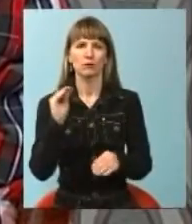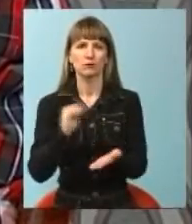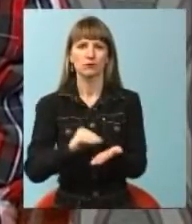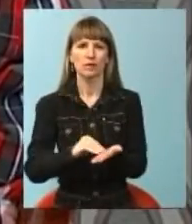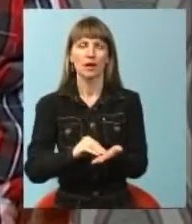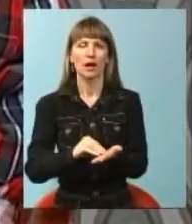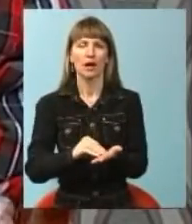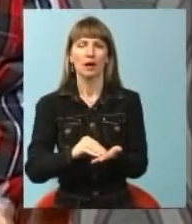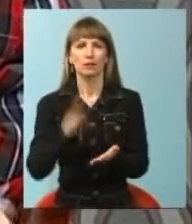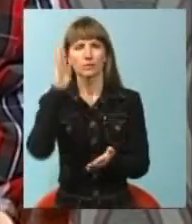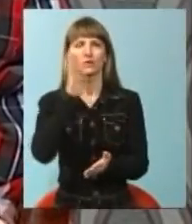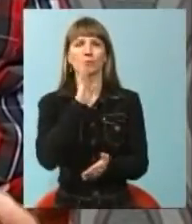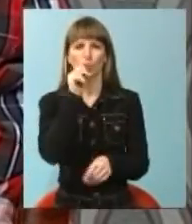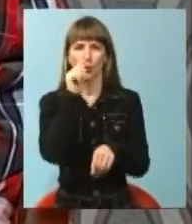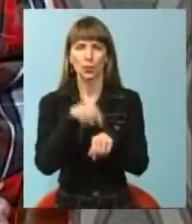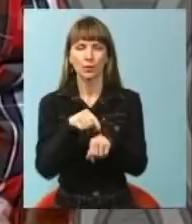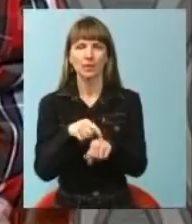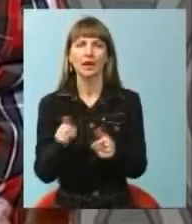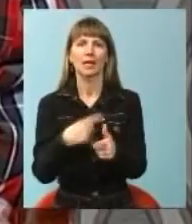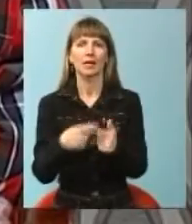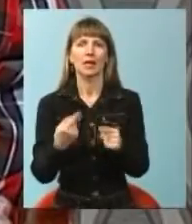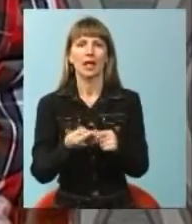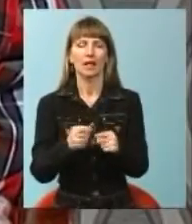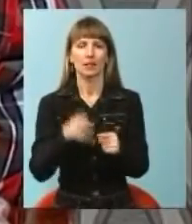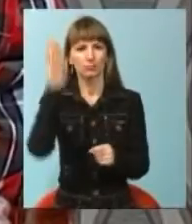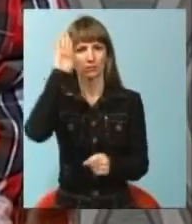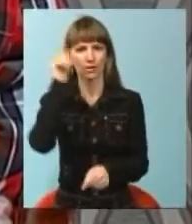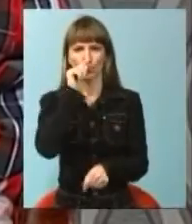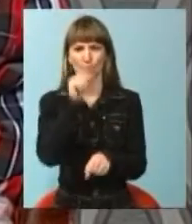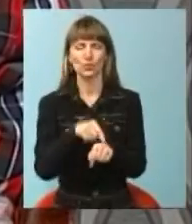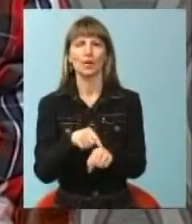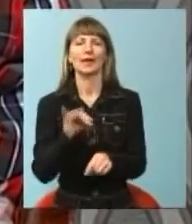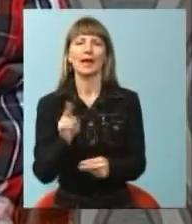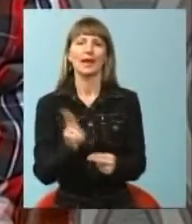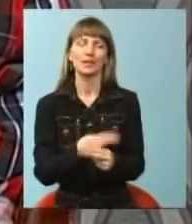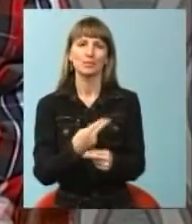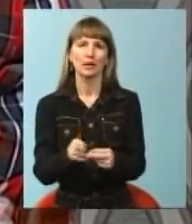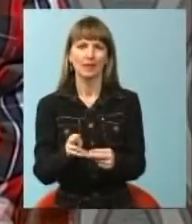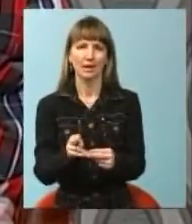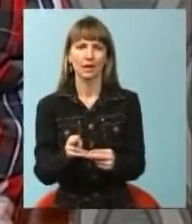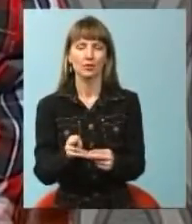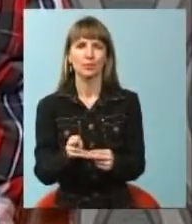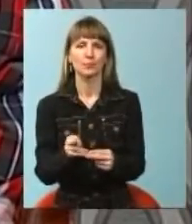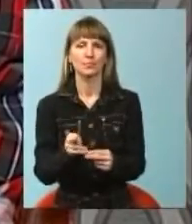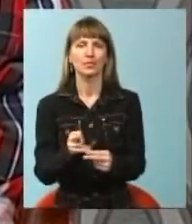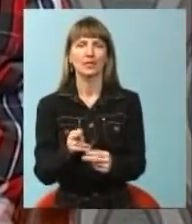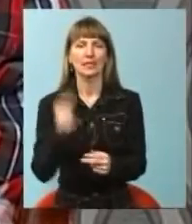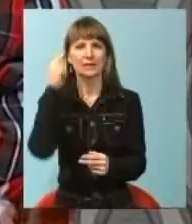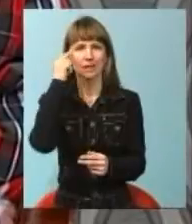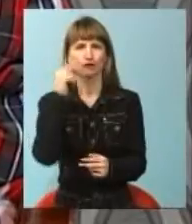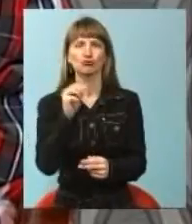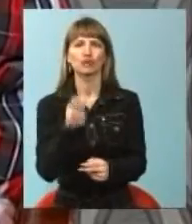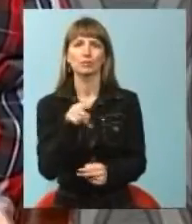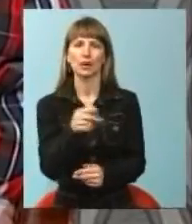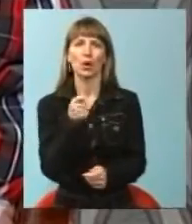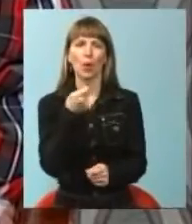вони визначають статі або це курочка, або це півник. І таким чином розподіляють. Так, і таким чином вони знають, чим їх